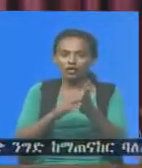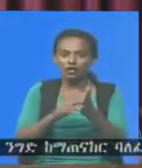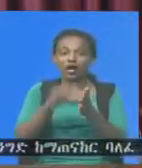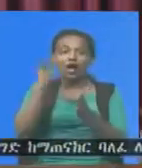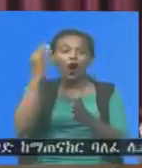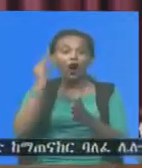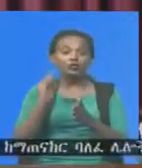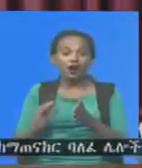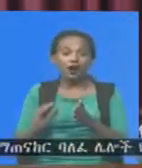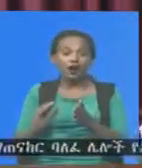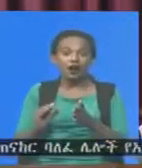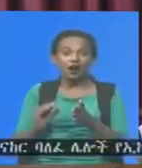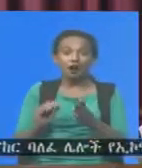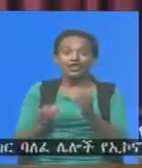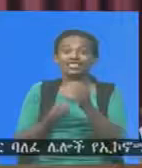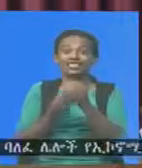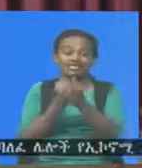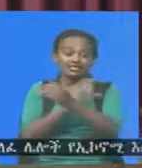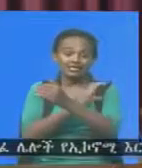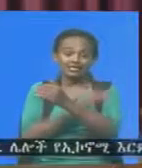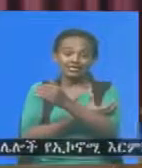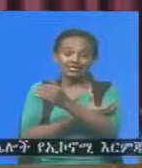ኢንዱስትሪያል ፓርክ